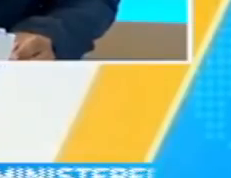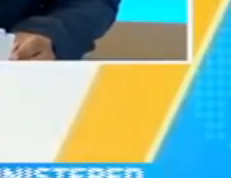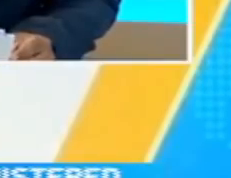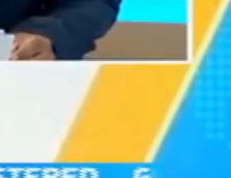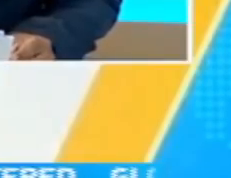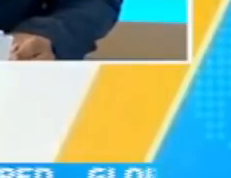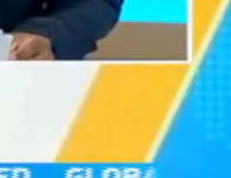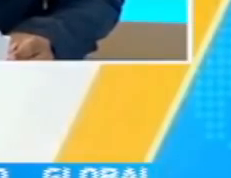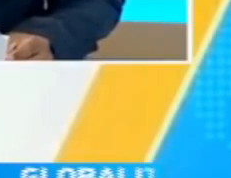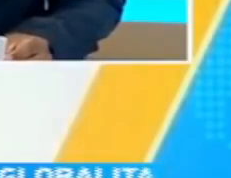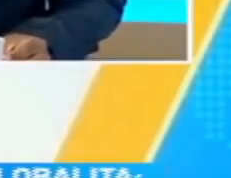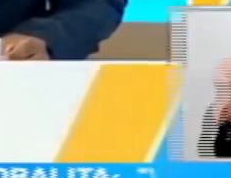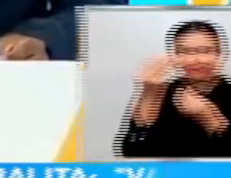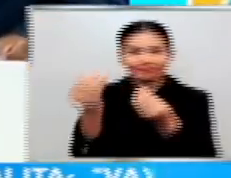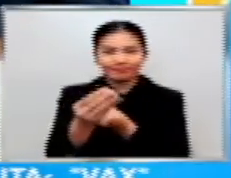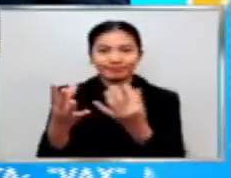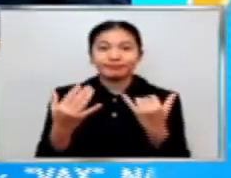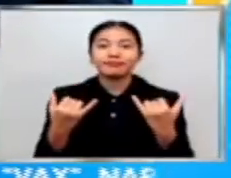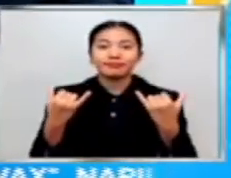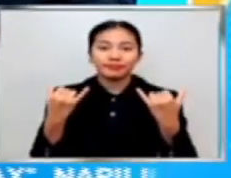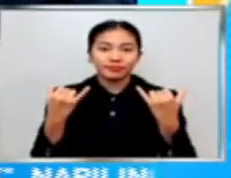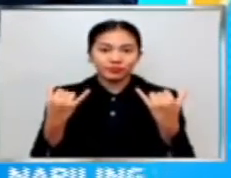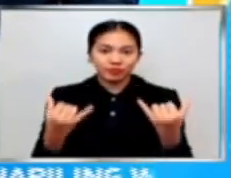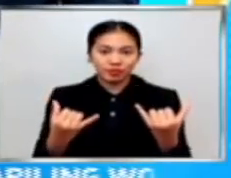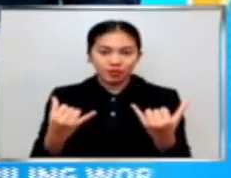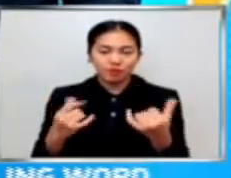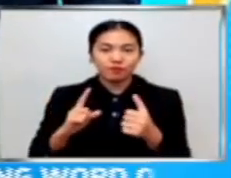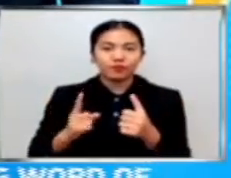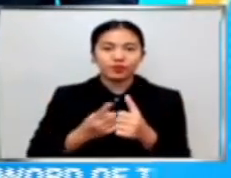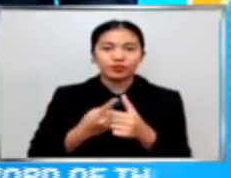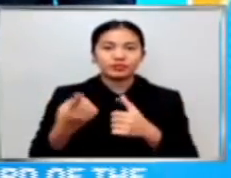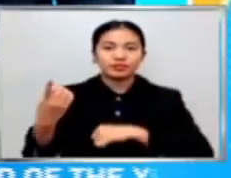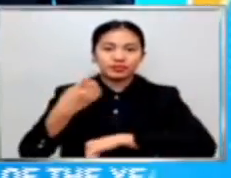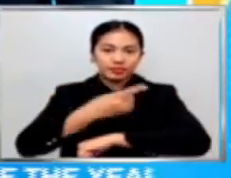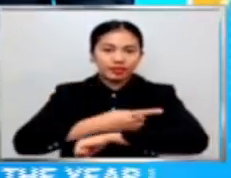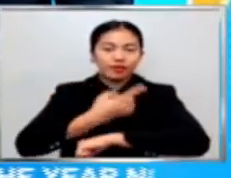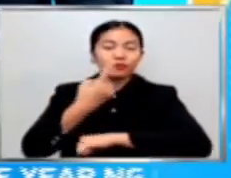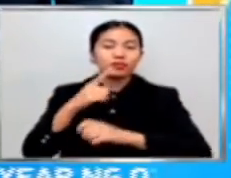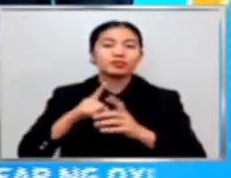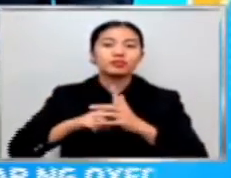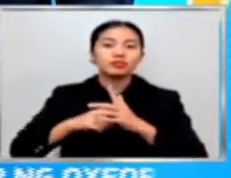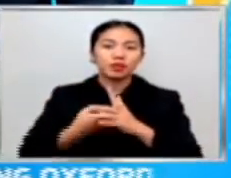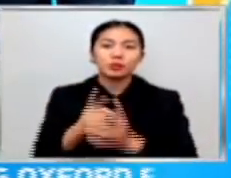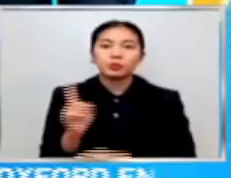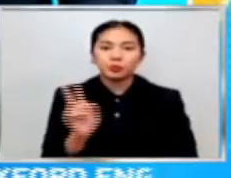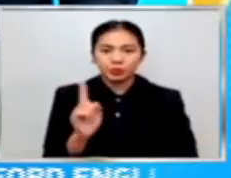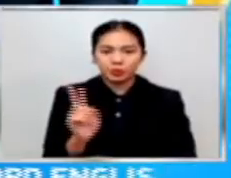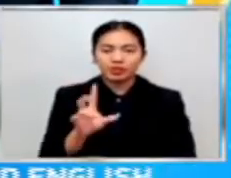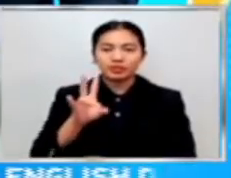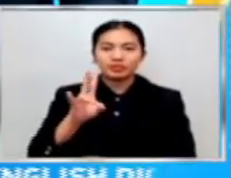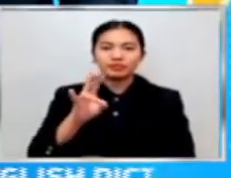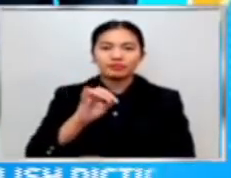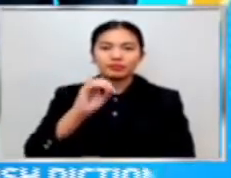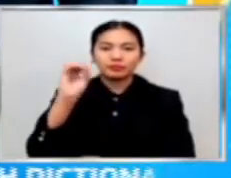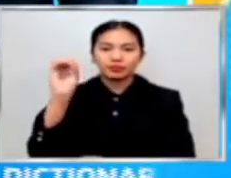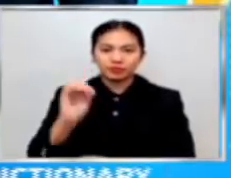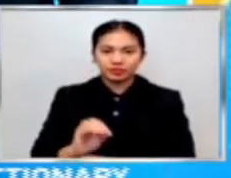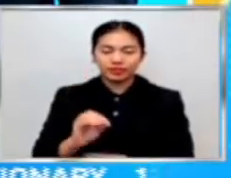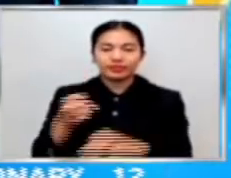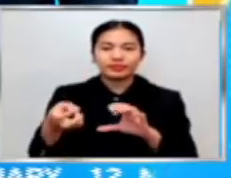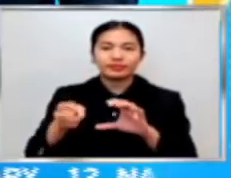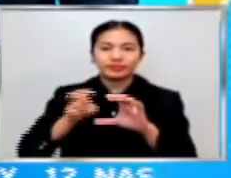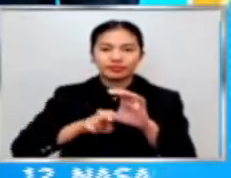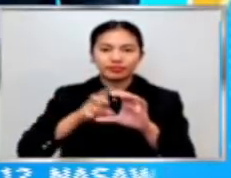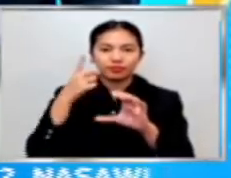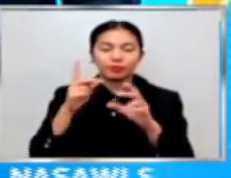Unang araw po ngayon ng increased passenger capacity na 70% sa mga pampublikong sasakyan tulad po ng bus, jeep, UV